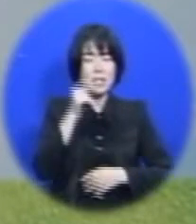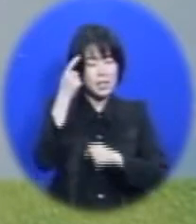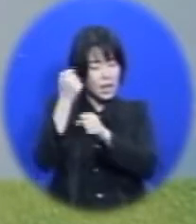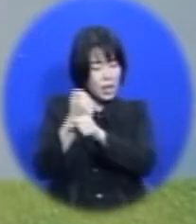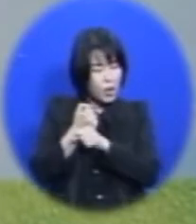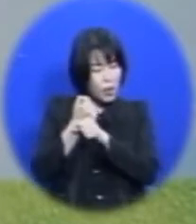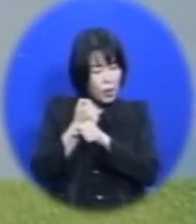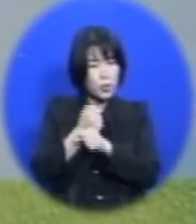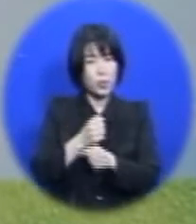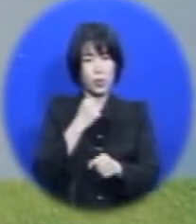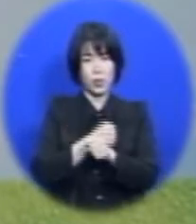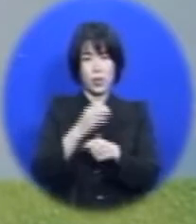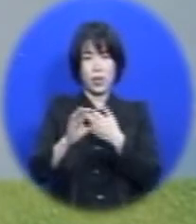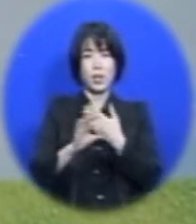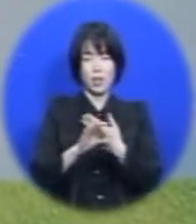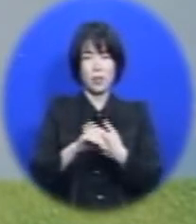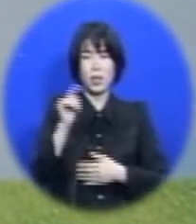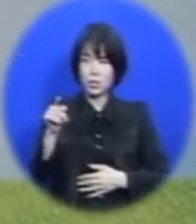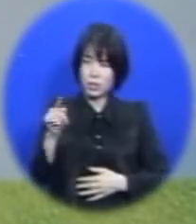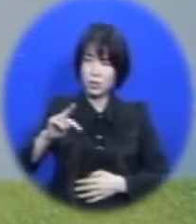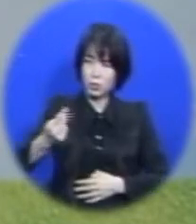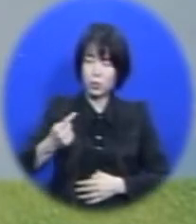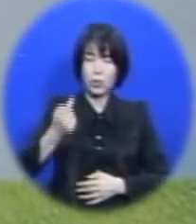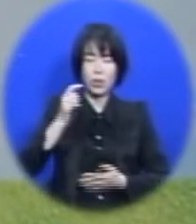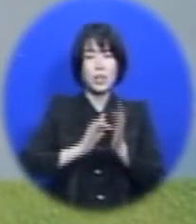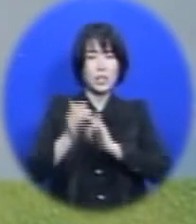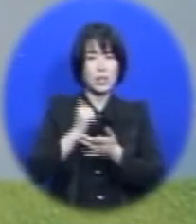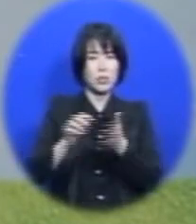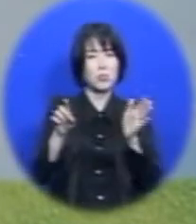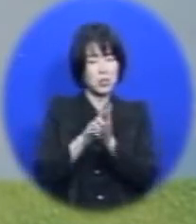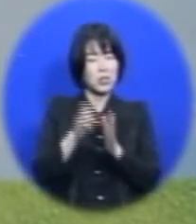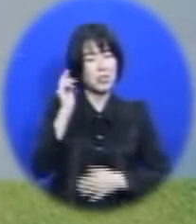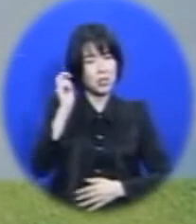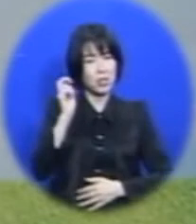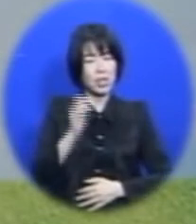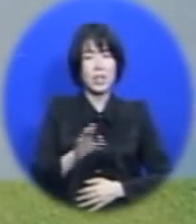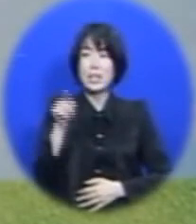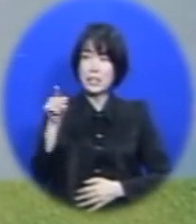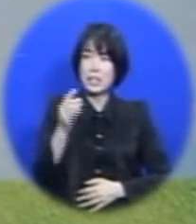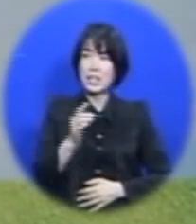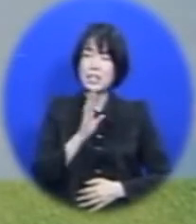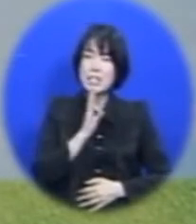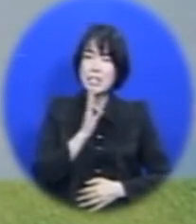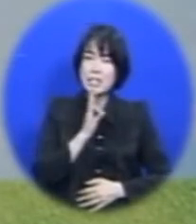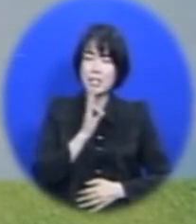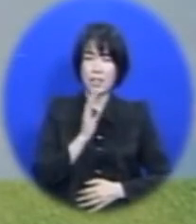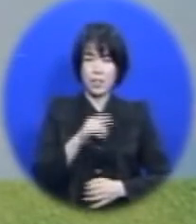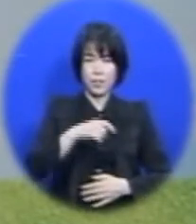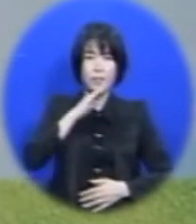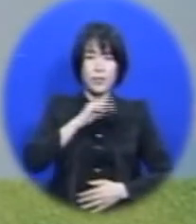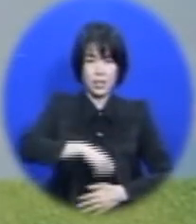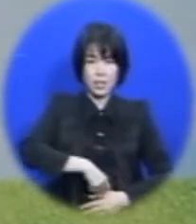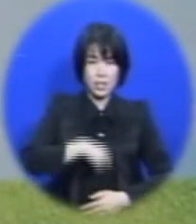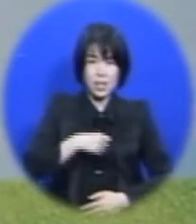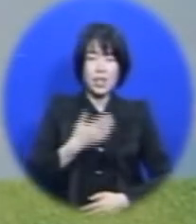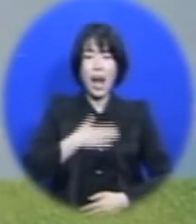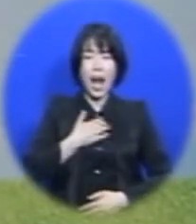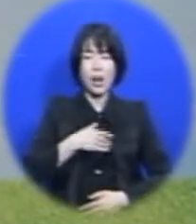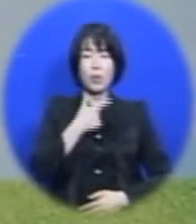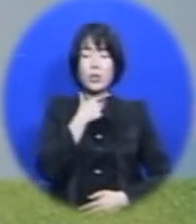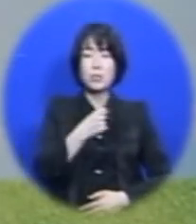연구했다면 저는 그도 예수 믿었을 거라고 믿습니다. 그가 진짜 정말 진리를 알고 싶어서